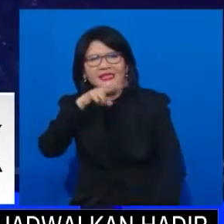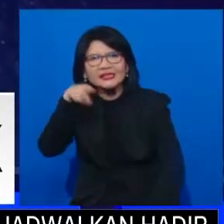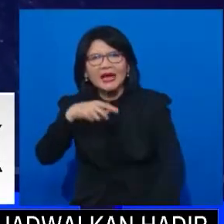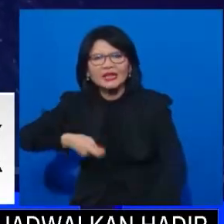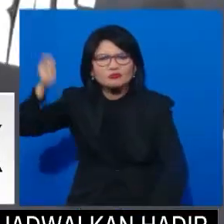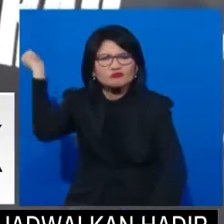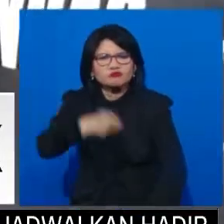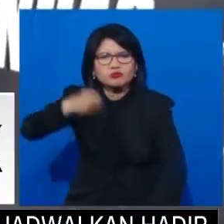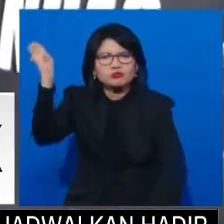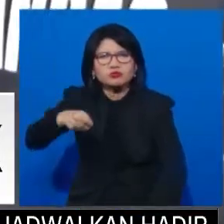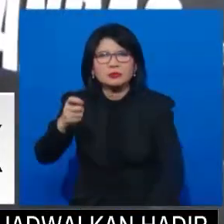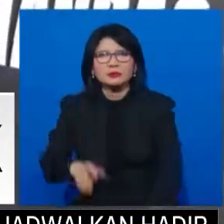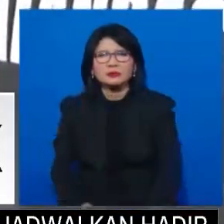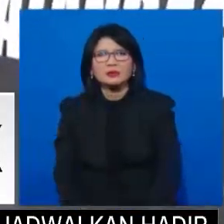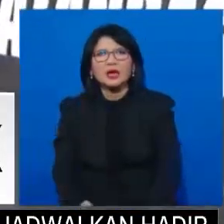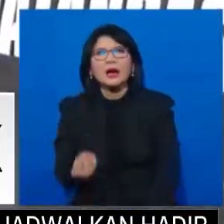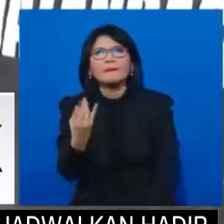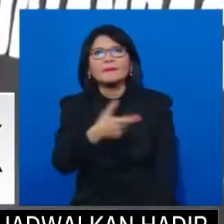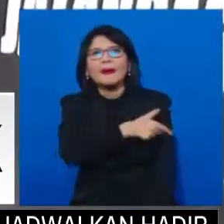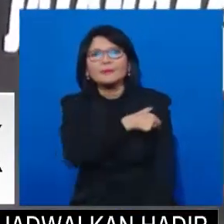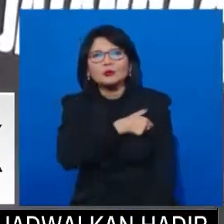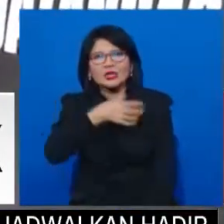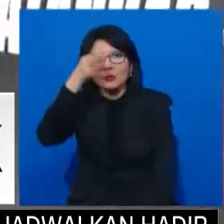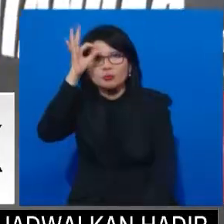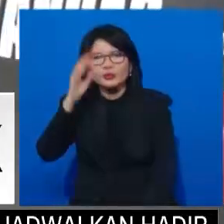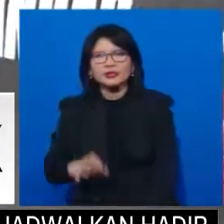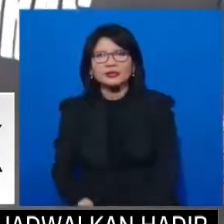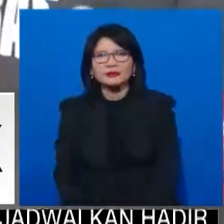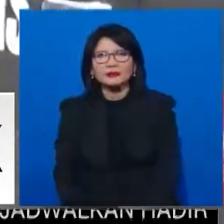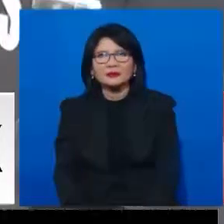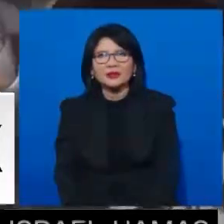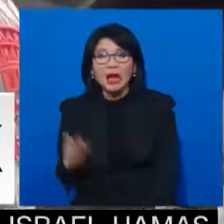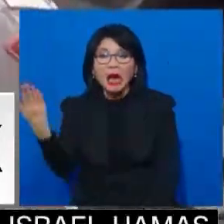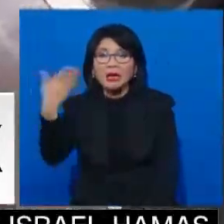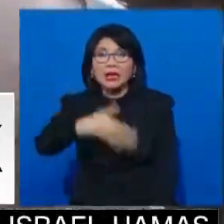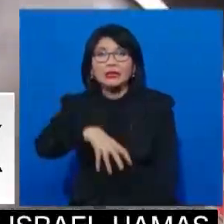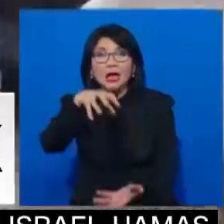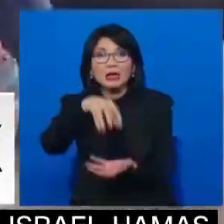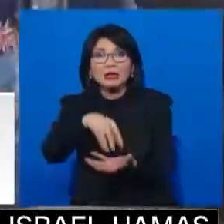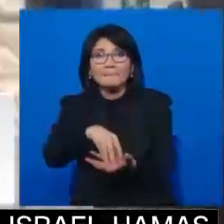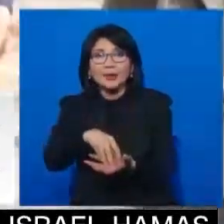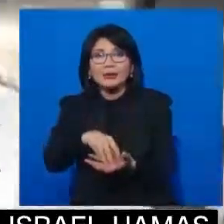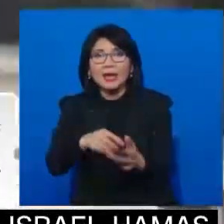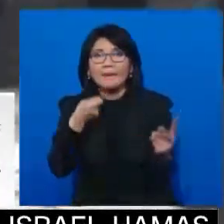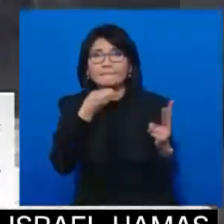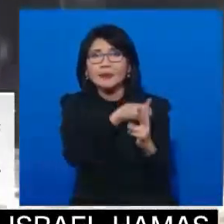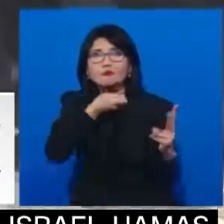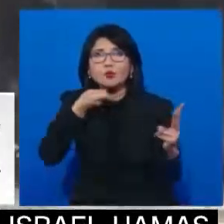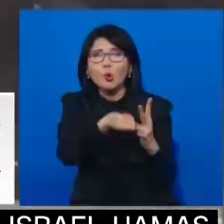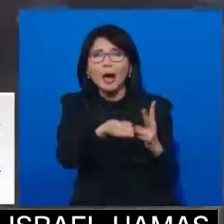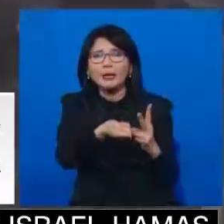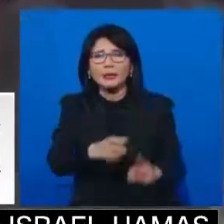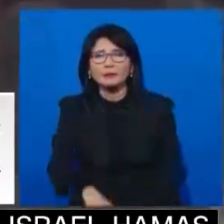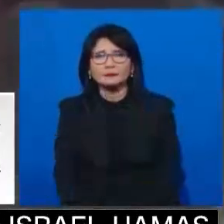menghabisi korban. Sejumlah petugas kepolisian dari berbagai kesatuan diturunkan ke lokasi pembunuhan ibu dan anak di